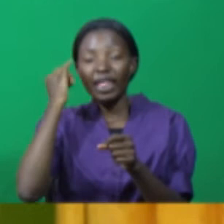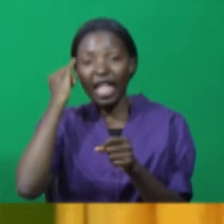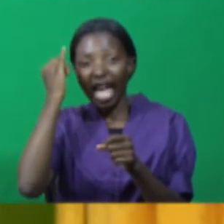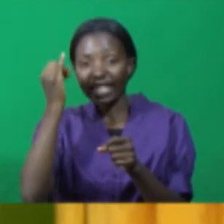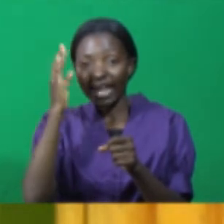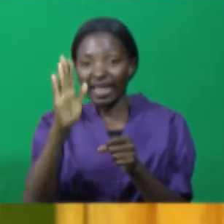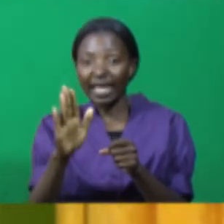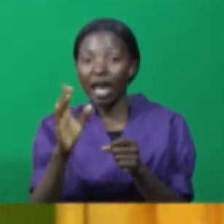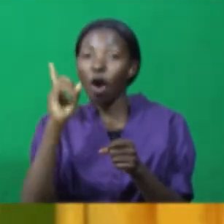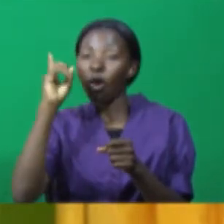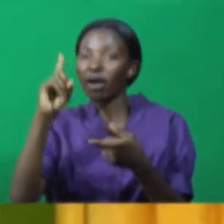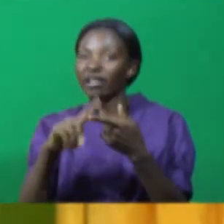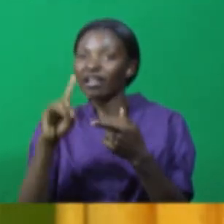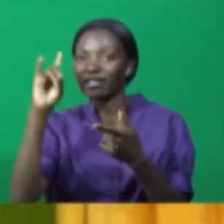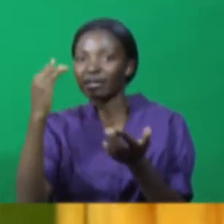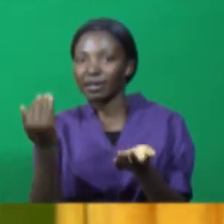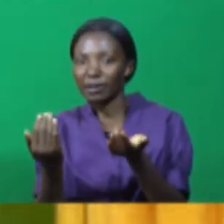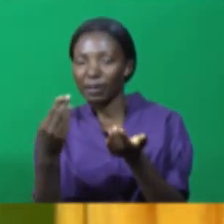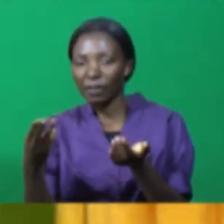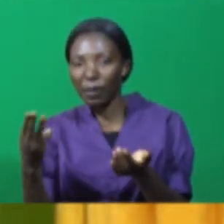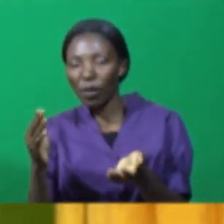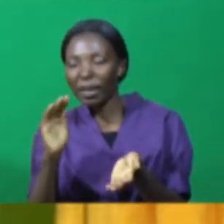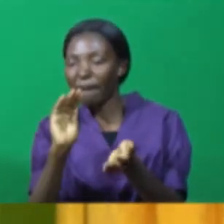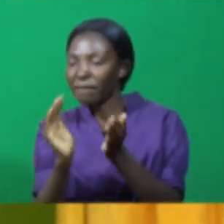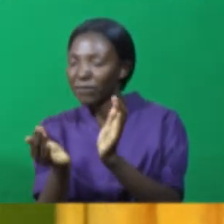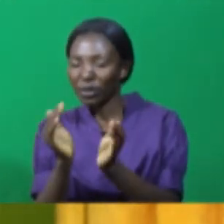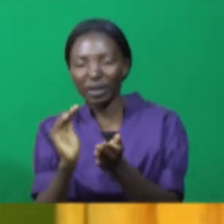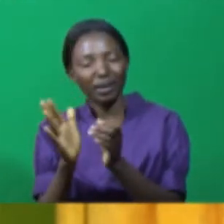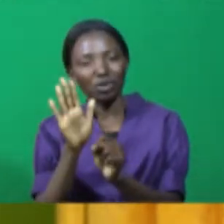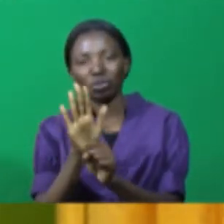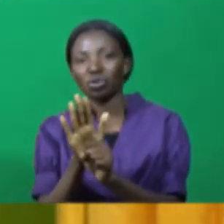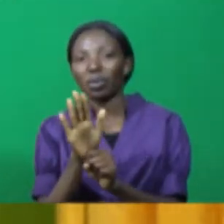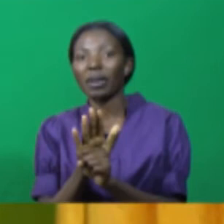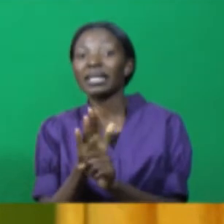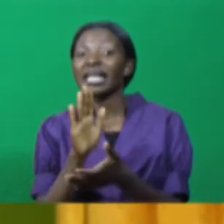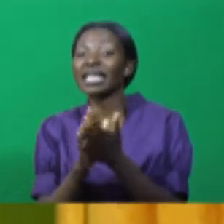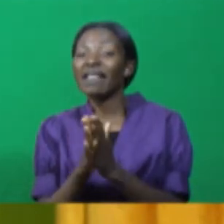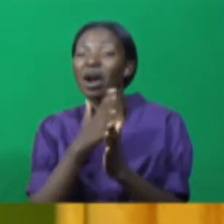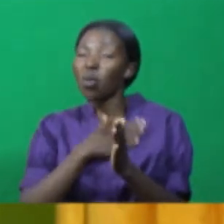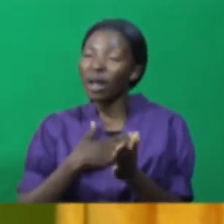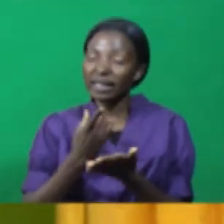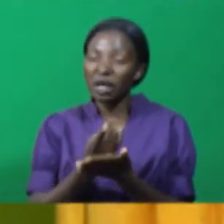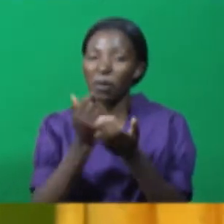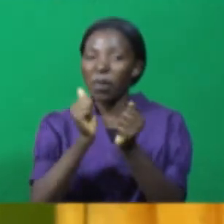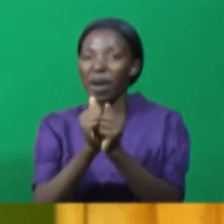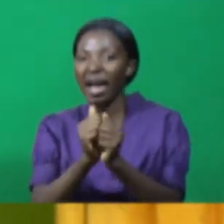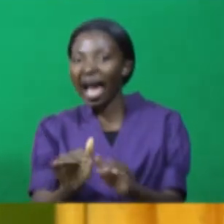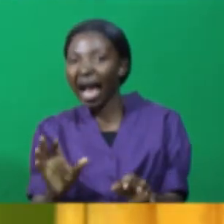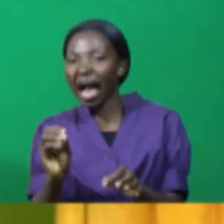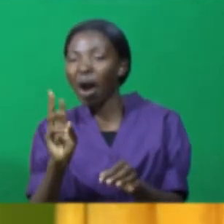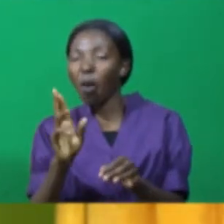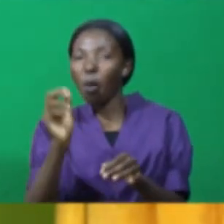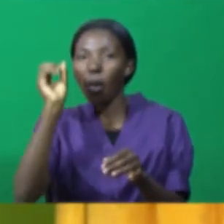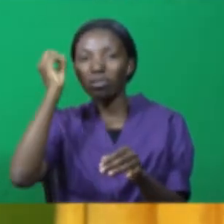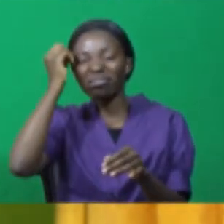pande kuti mwari neva andavake ano kombereza vana vake. Asidi kubatsiri kwa nenganga kana neva